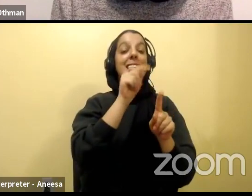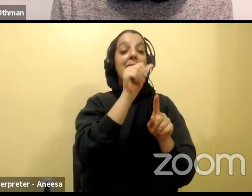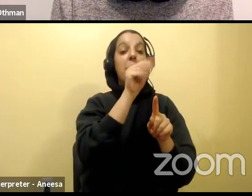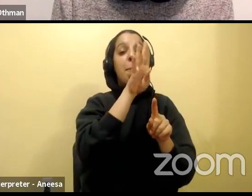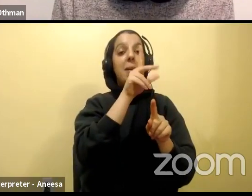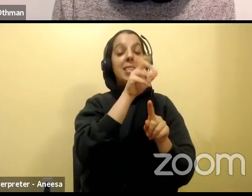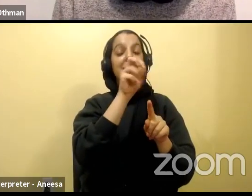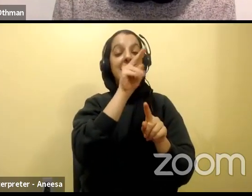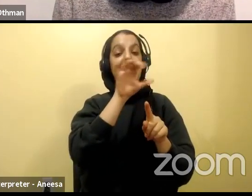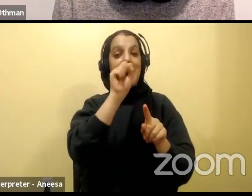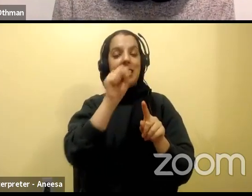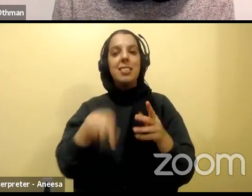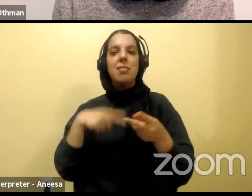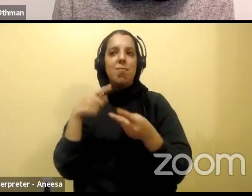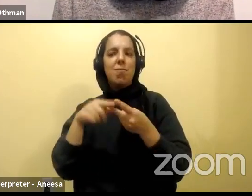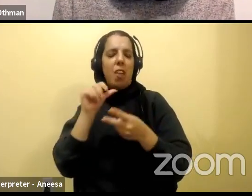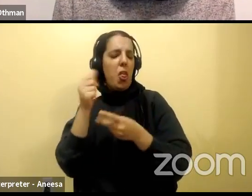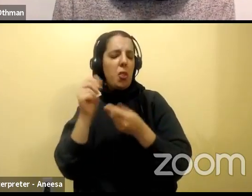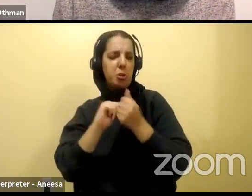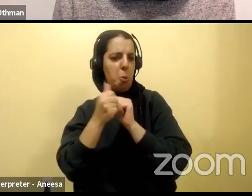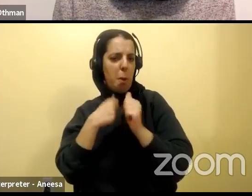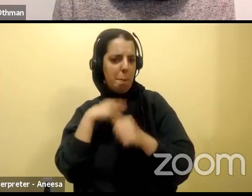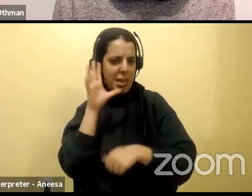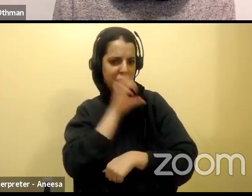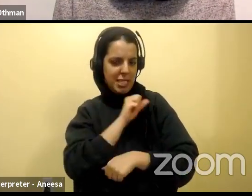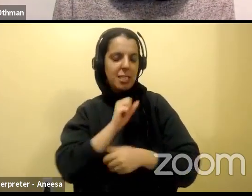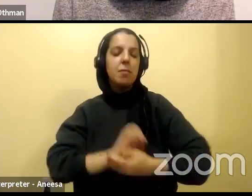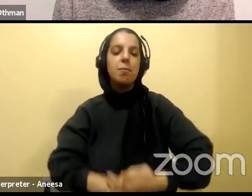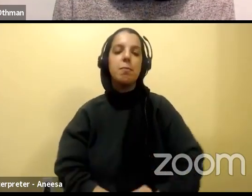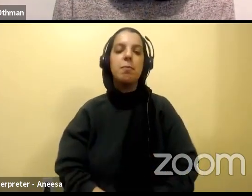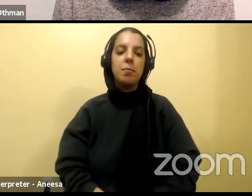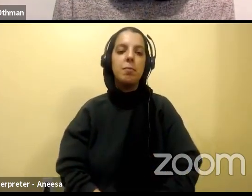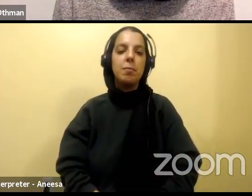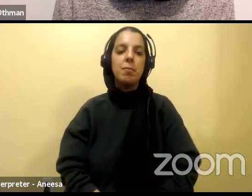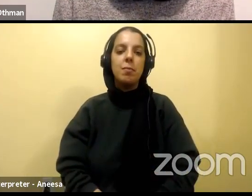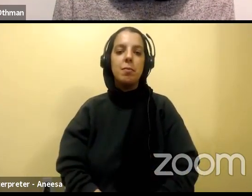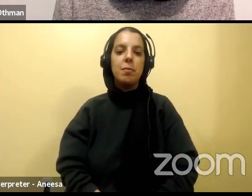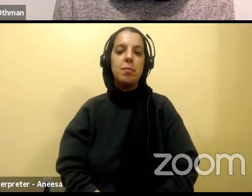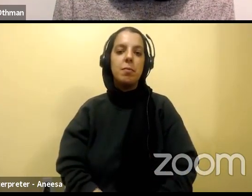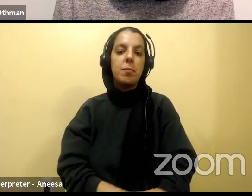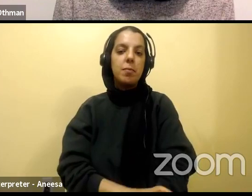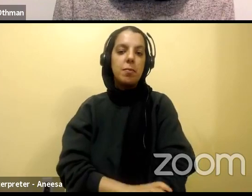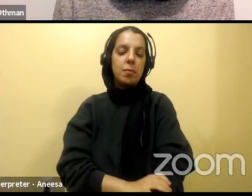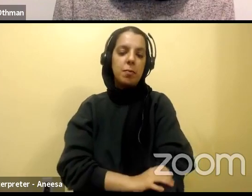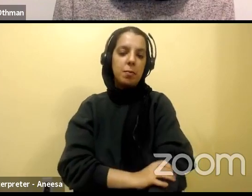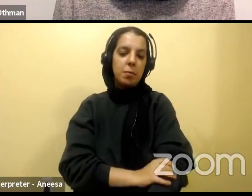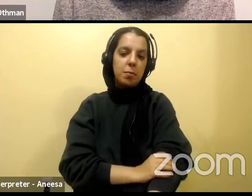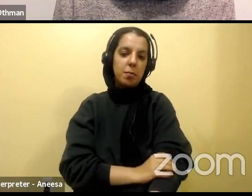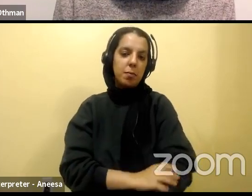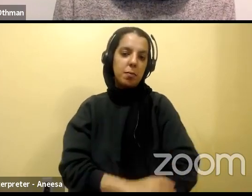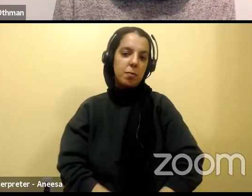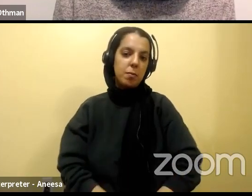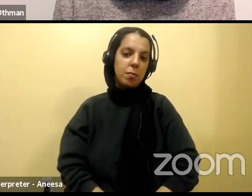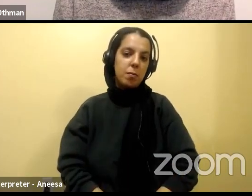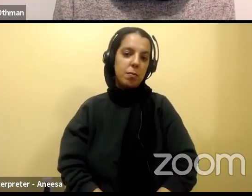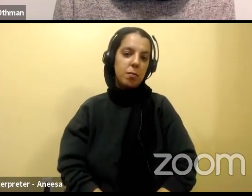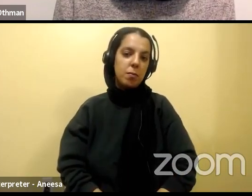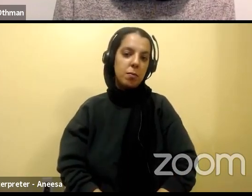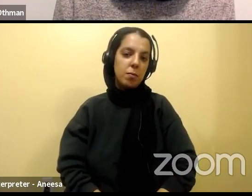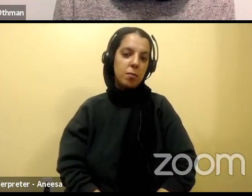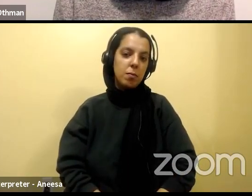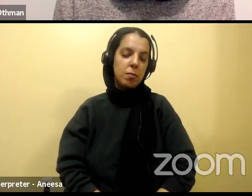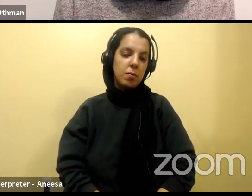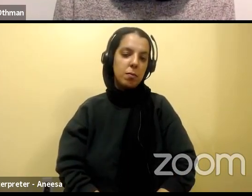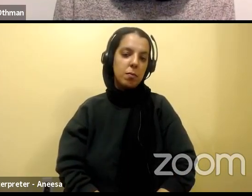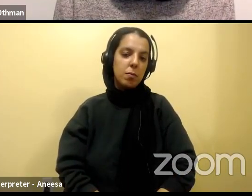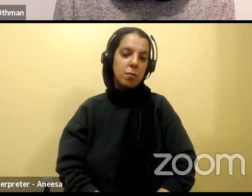10 سنوات متتالية حاصلة على ميدالية برونزية بطولة عمان الدولية المفتوحة ميدالية